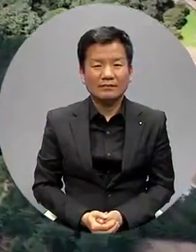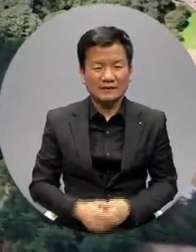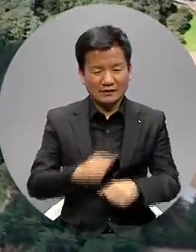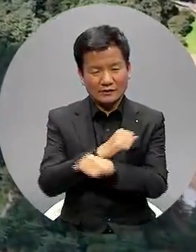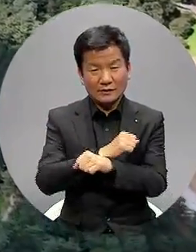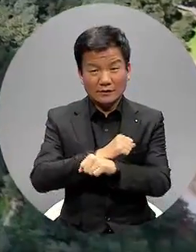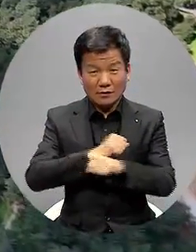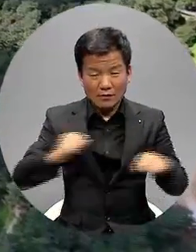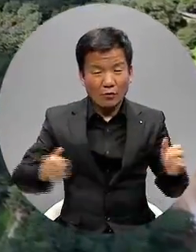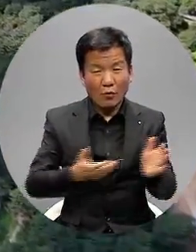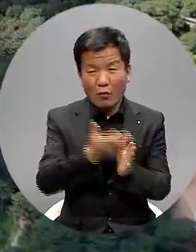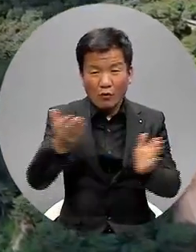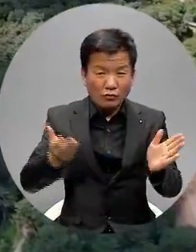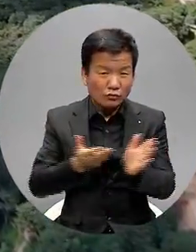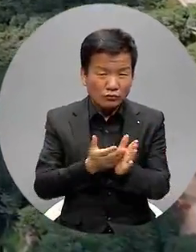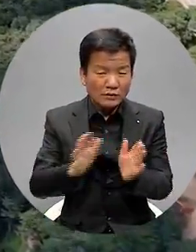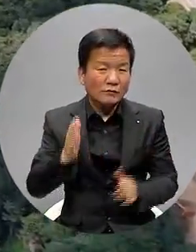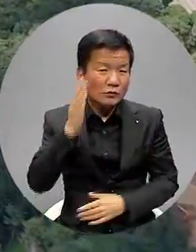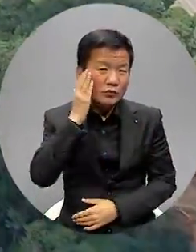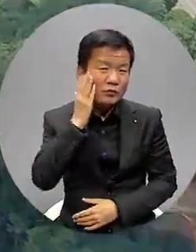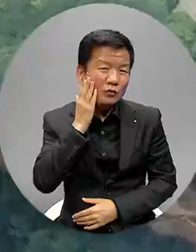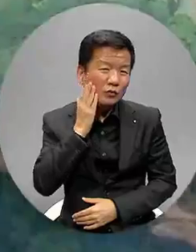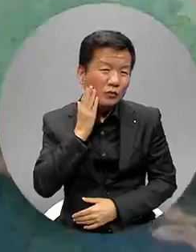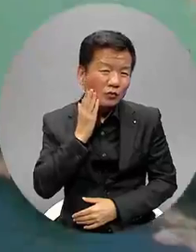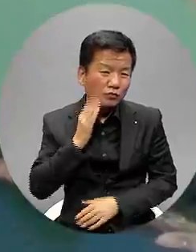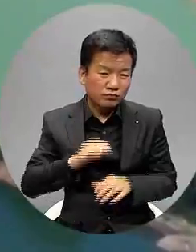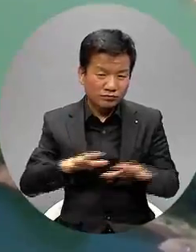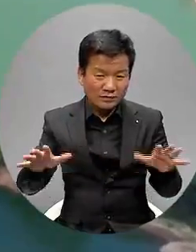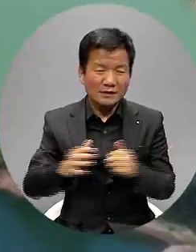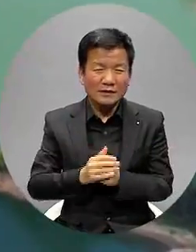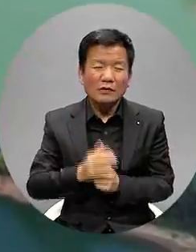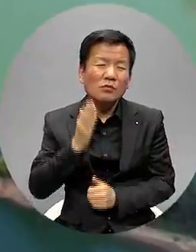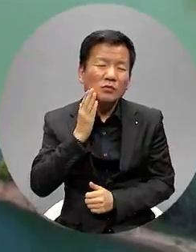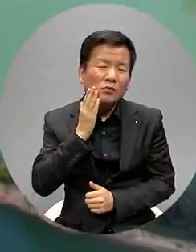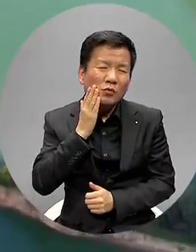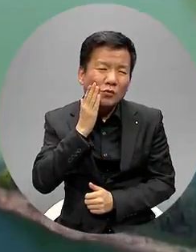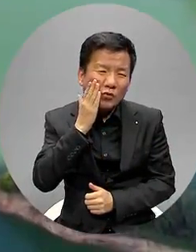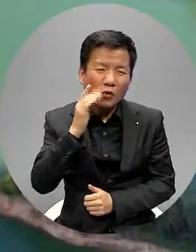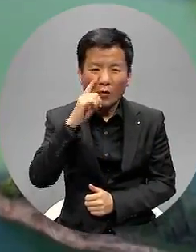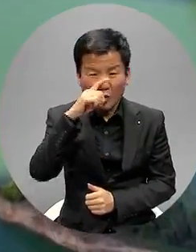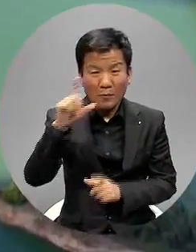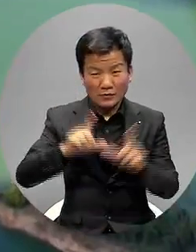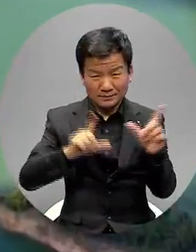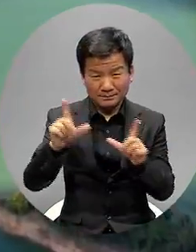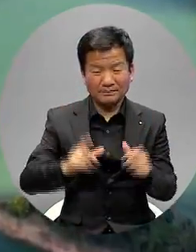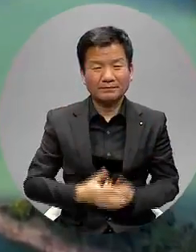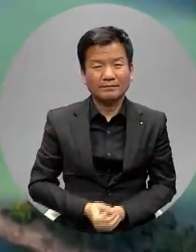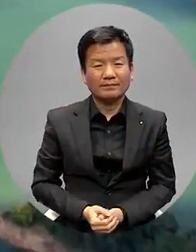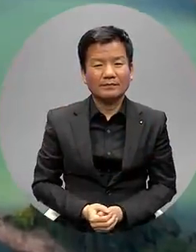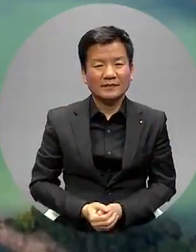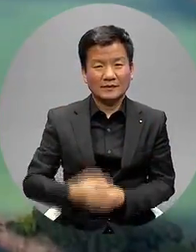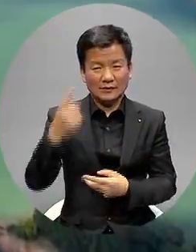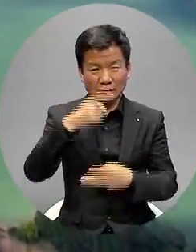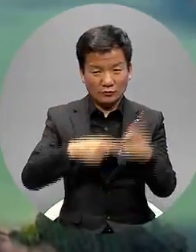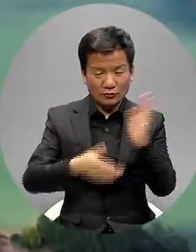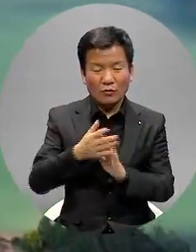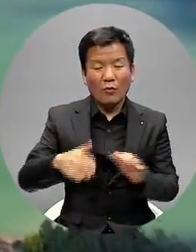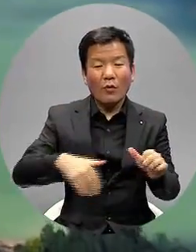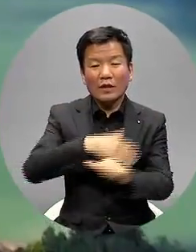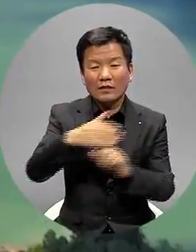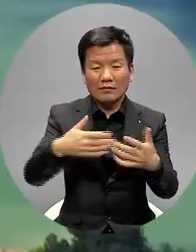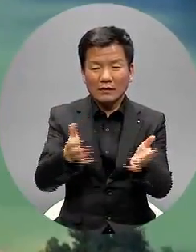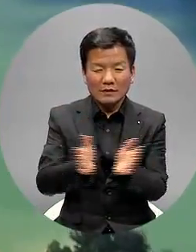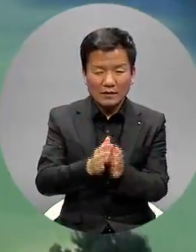광활하게 펼쳐진 호수물이 온통 초록빛입니다. 녹조가 확산된 대청호 모습입니다. 청주의 한